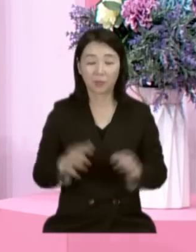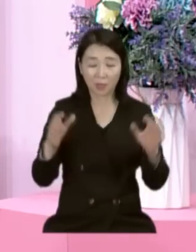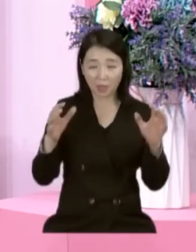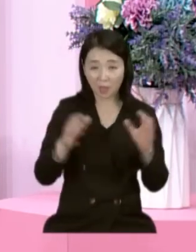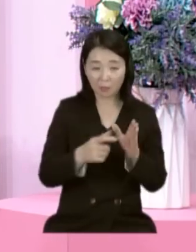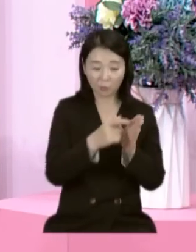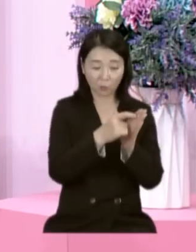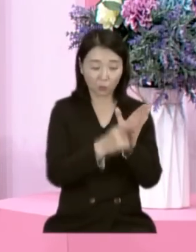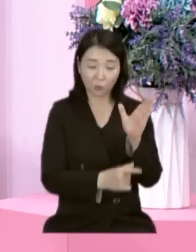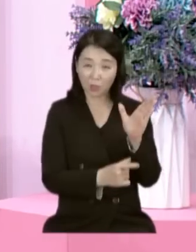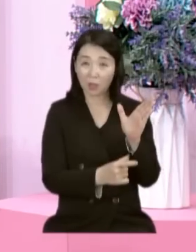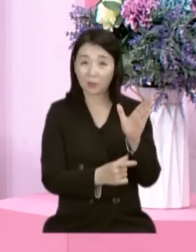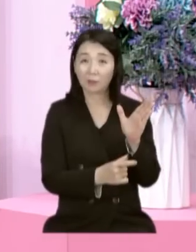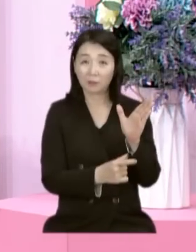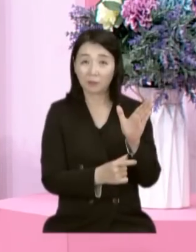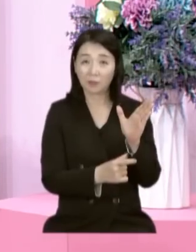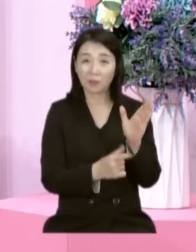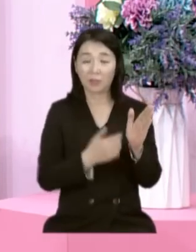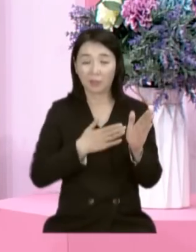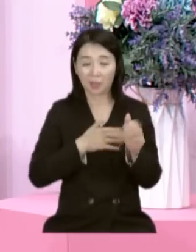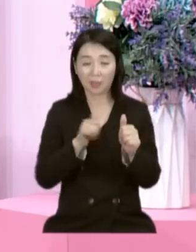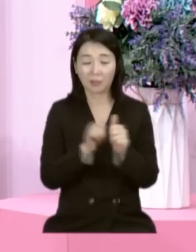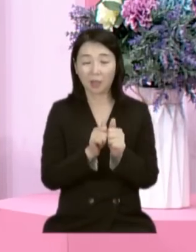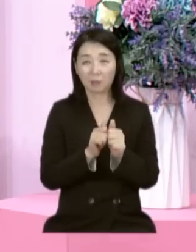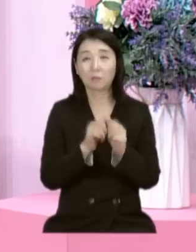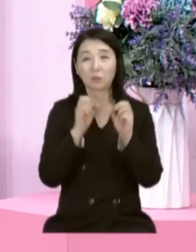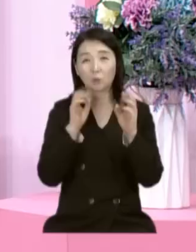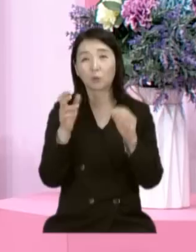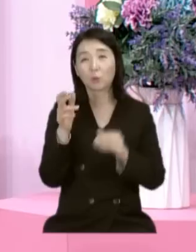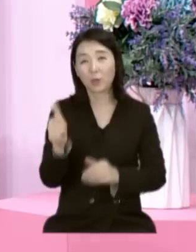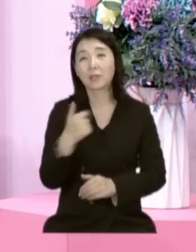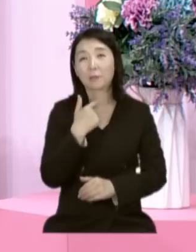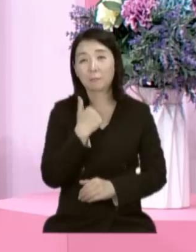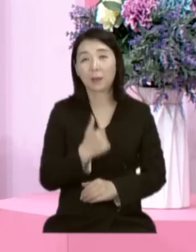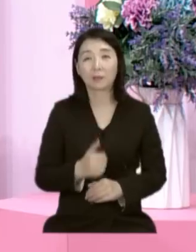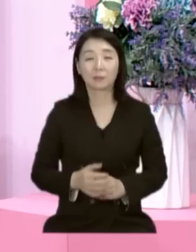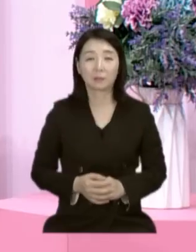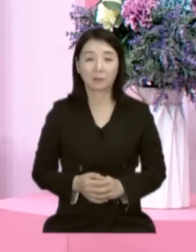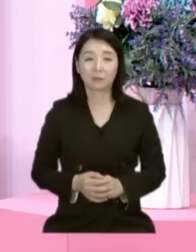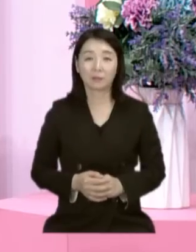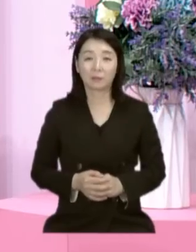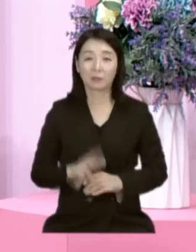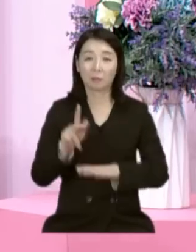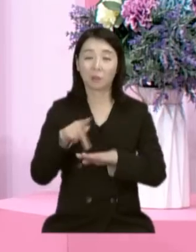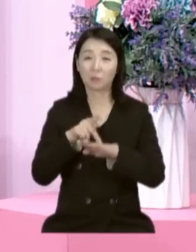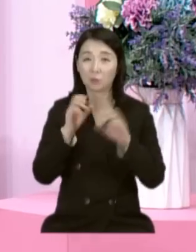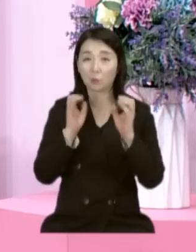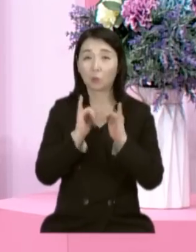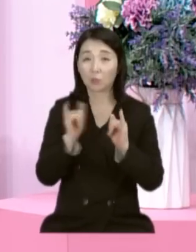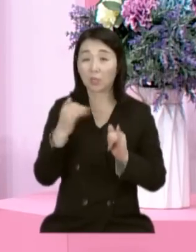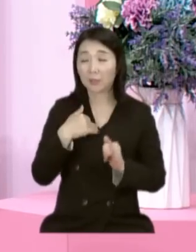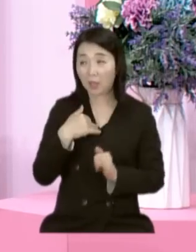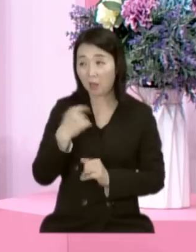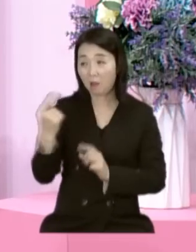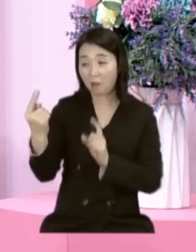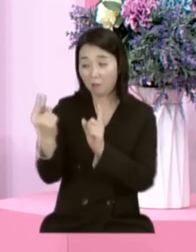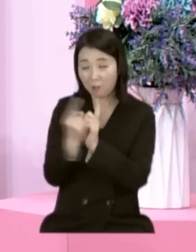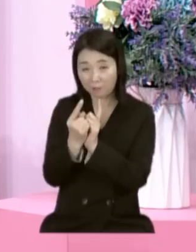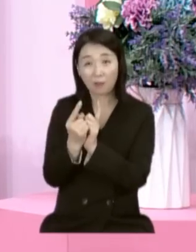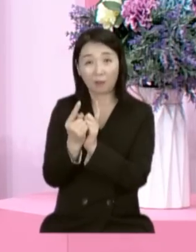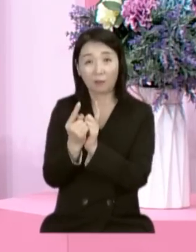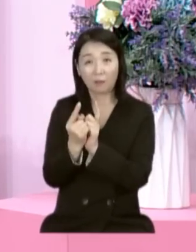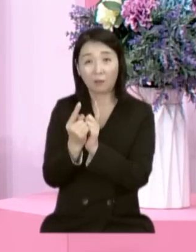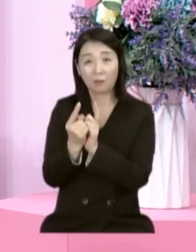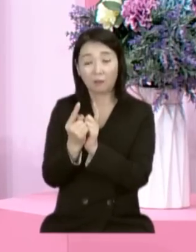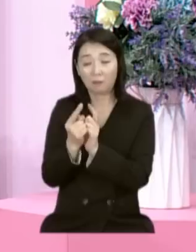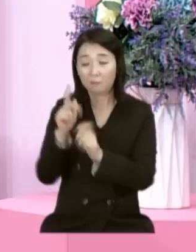합동교단의 전국 남전도 회장을 제가 역임을 했습니다. 예, 예. 이때 이제 필리핀 선교사가 저를 찾아와서